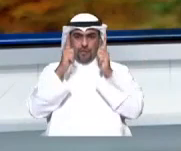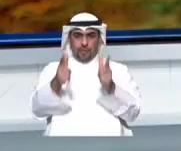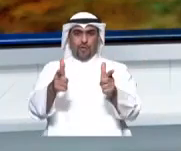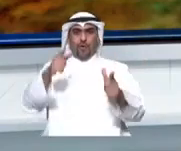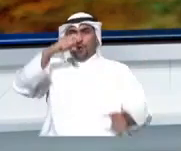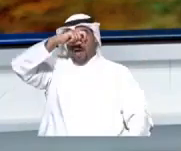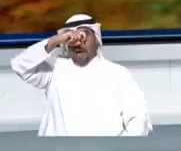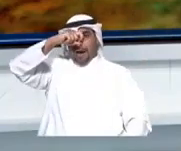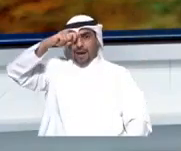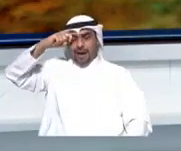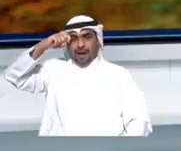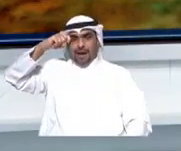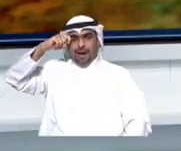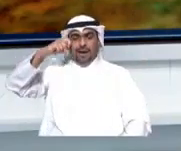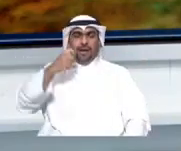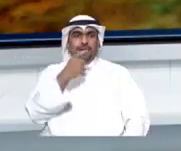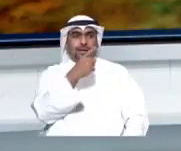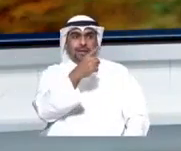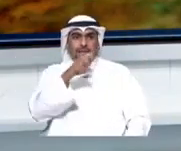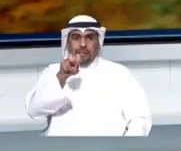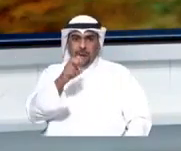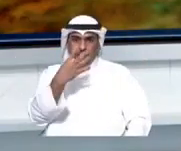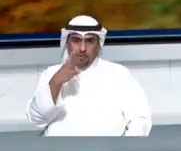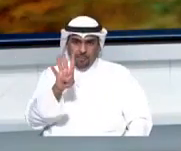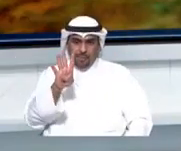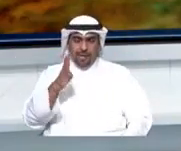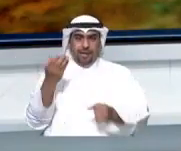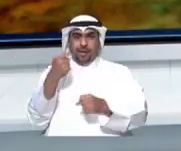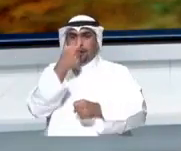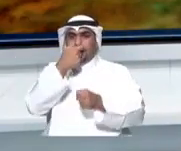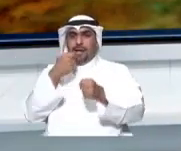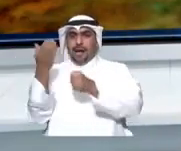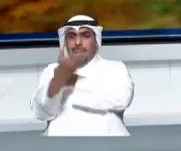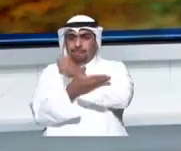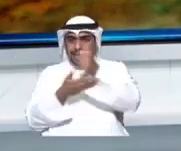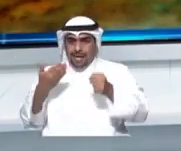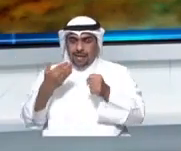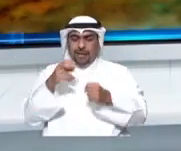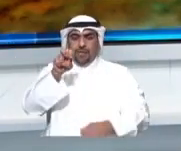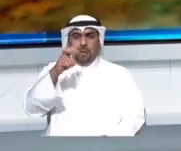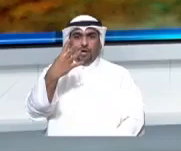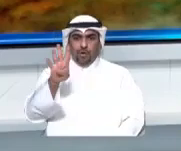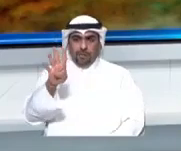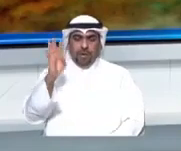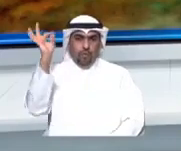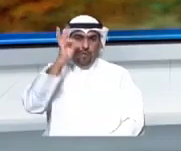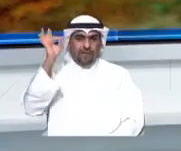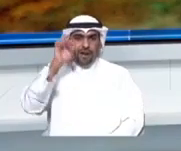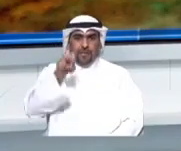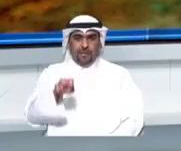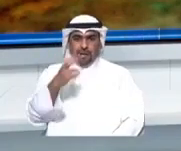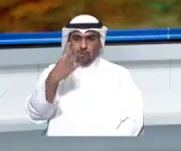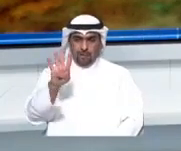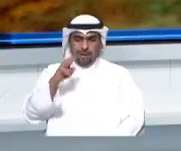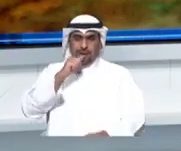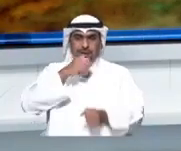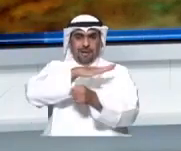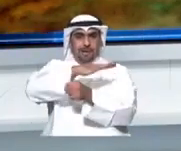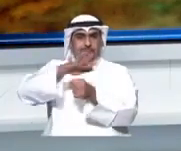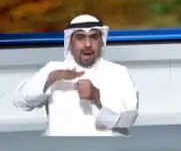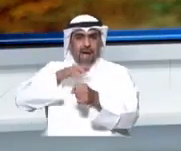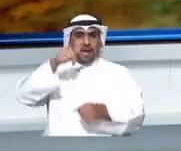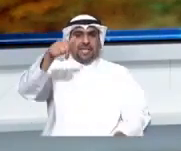مدينة الكويت، 50 في العبدلي، 49 إلى 48 بالسالمي، الوفرة 48، وفي الجزر 46، سماء